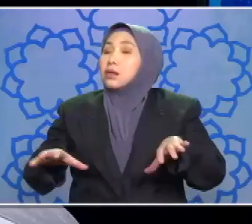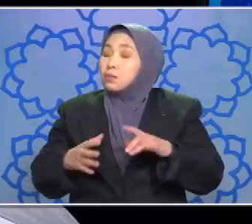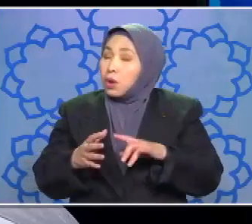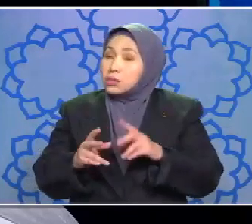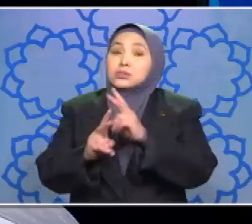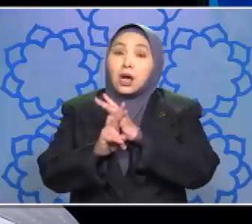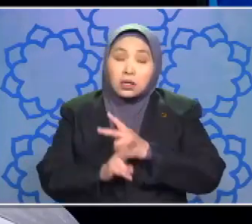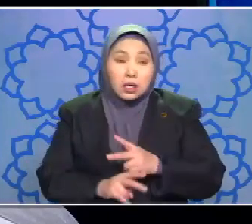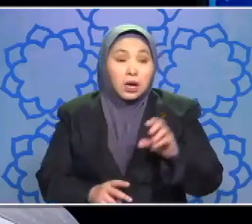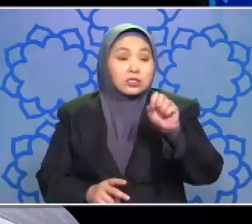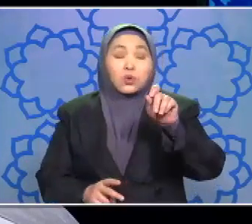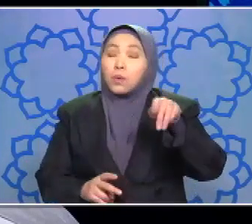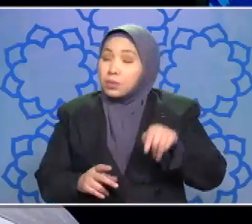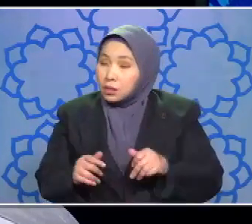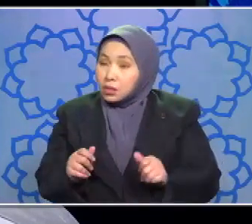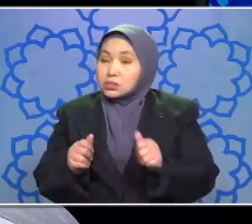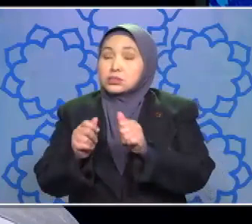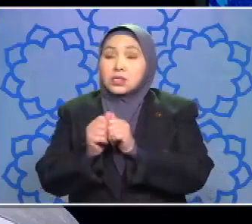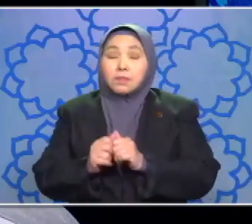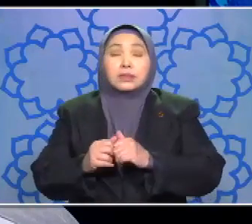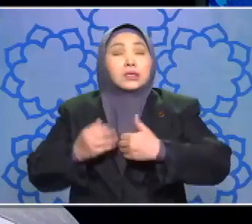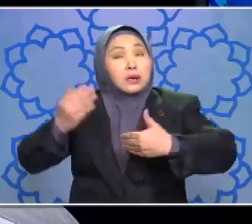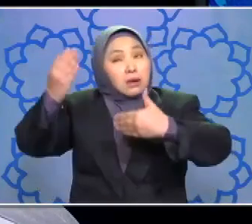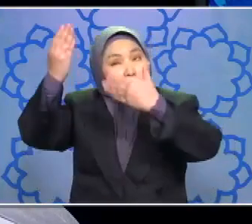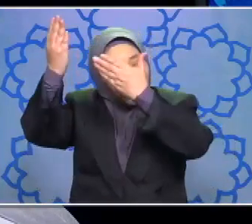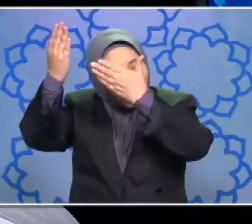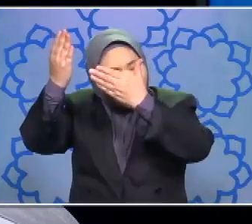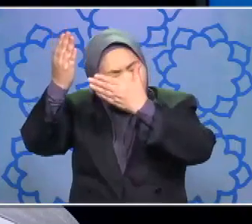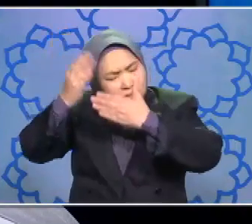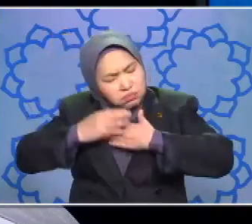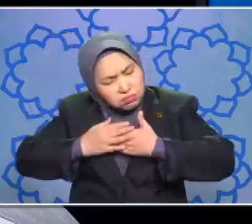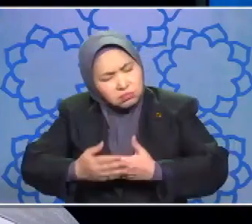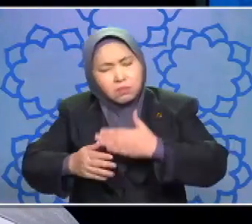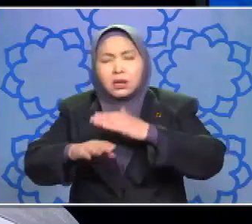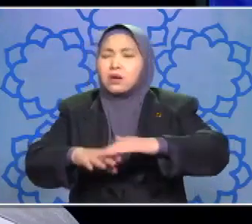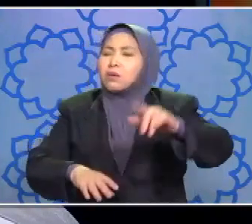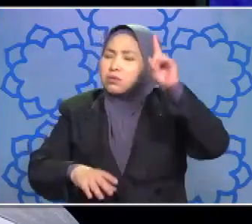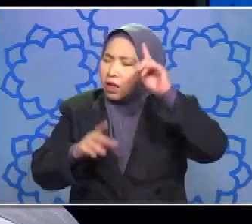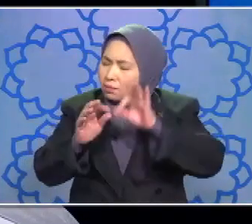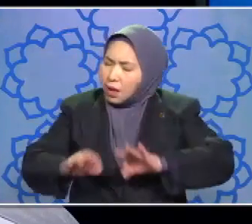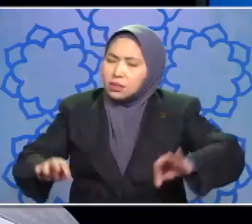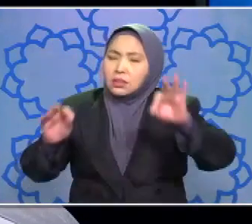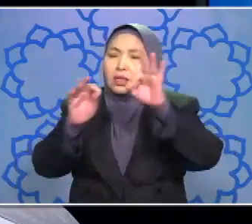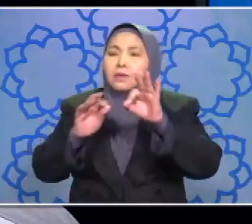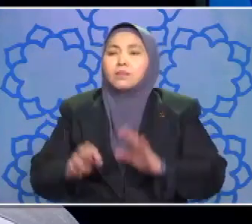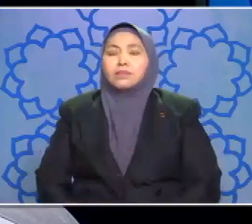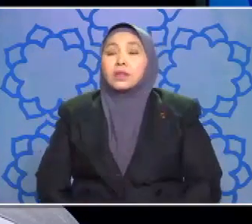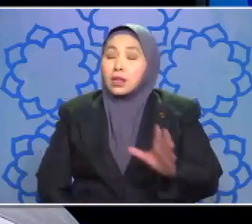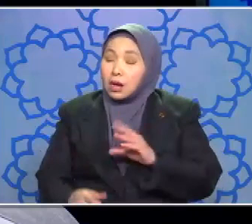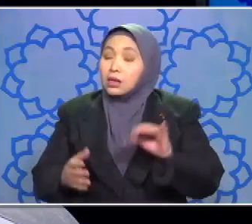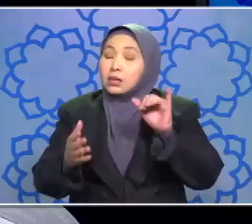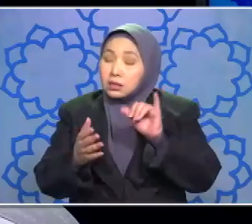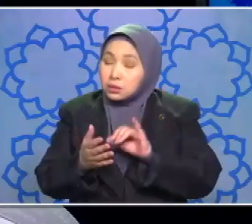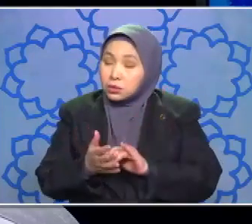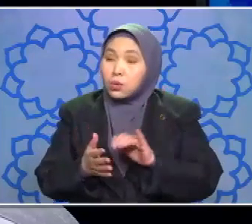jaga SOP. Dalam masa yang sama itu, tawakal setinggi-tingginya kepada Allah Subhanahu Wa Taala. Jadi